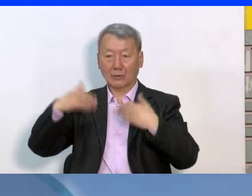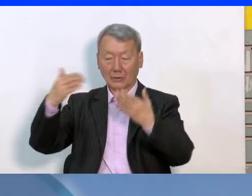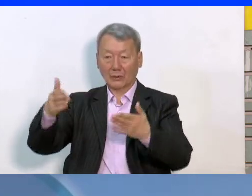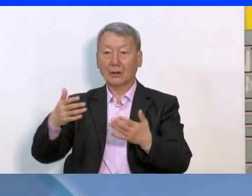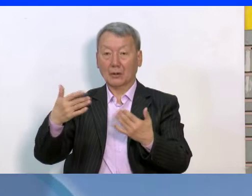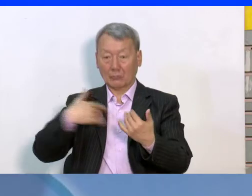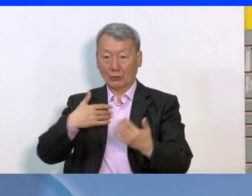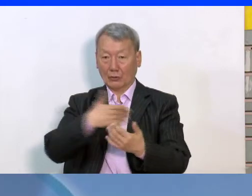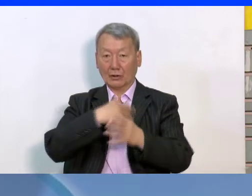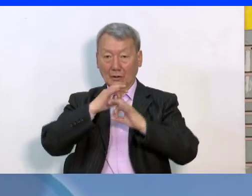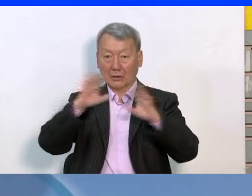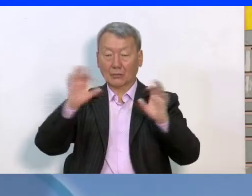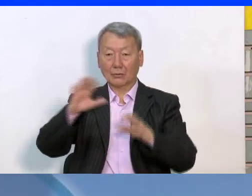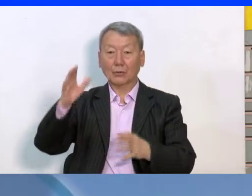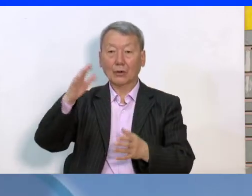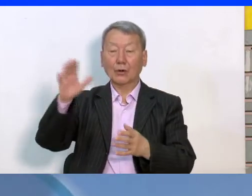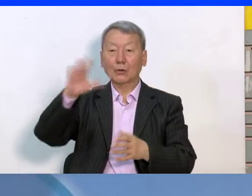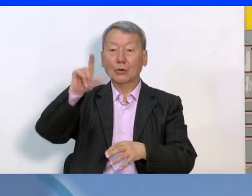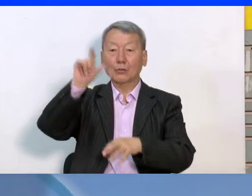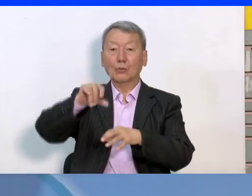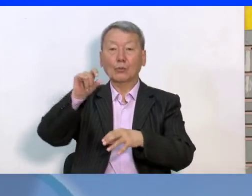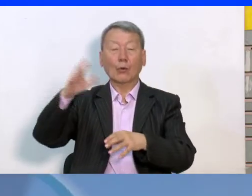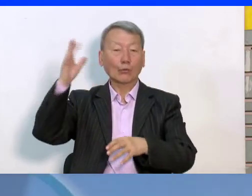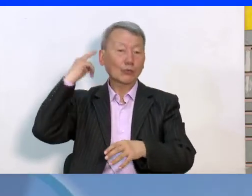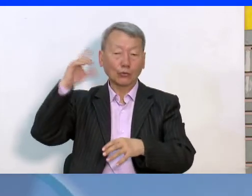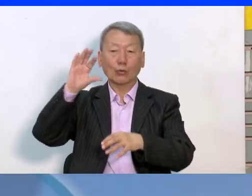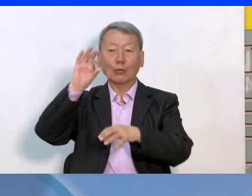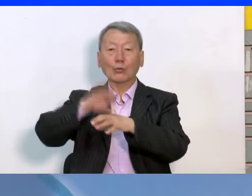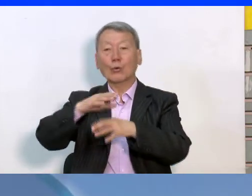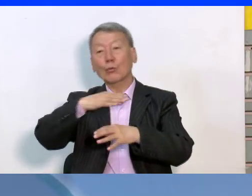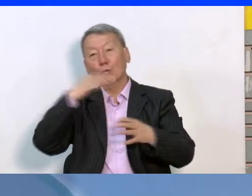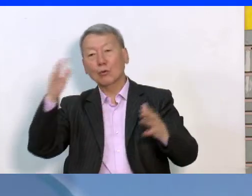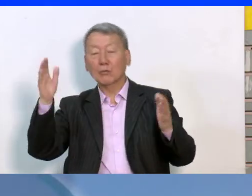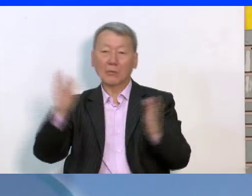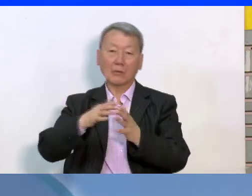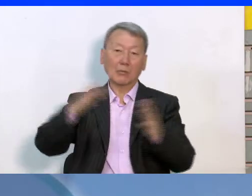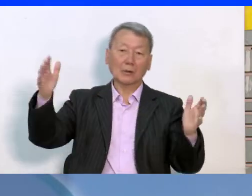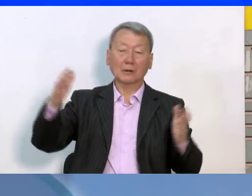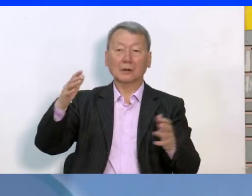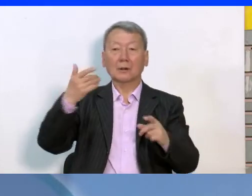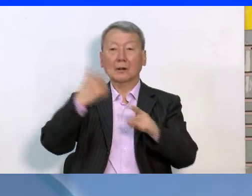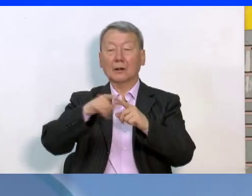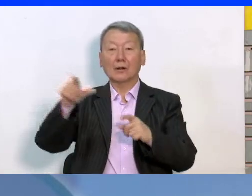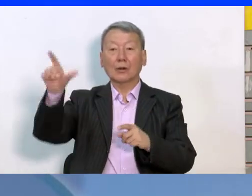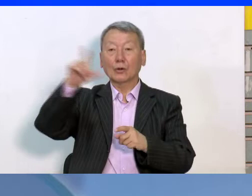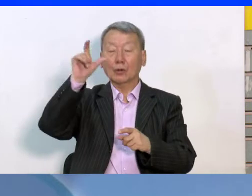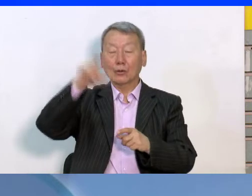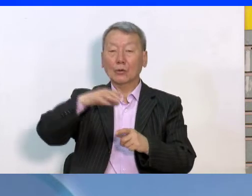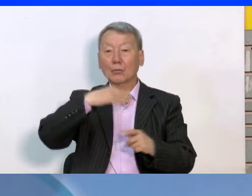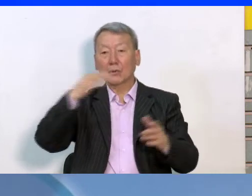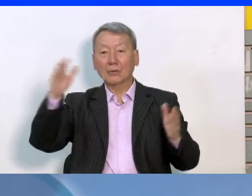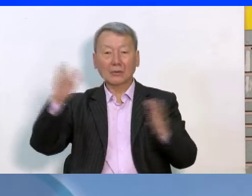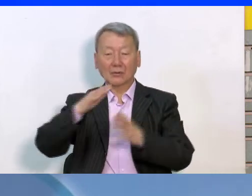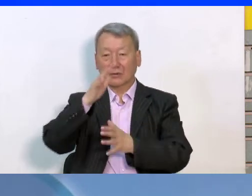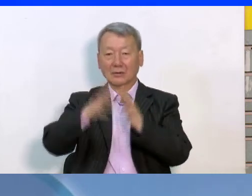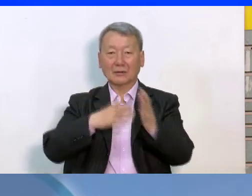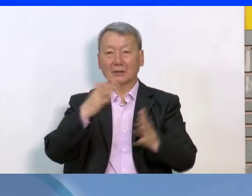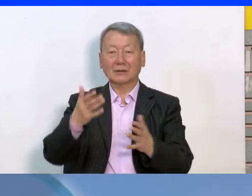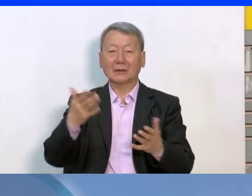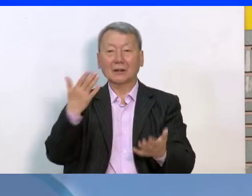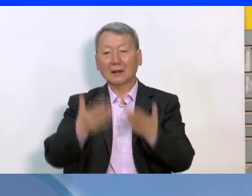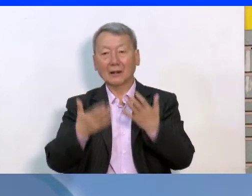боюнча да айтып кетейин, кээде айтып калышат экен, оорулар көп же болсо оорулар аз деп. Бул оорулардын көп азындан